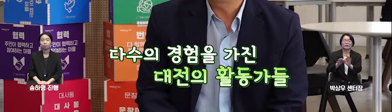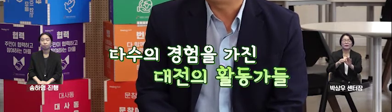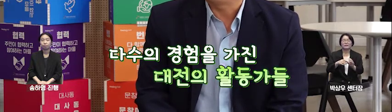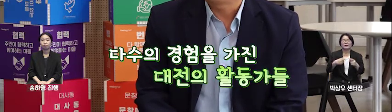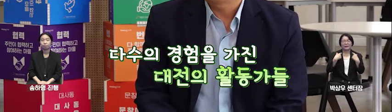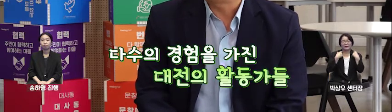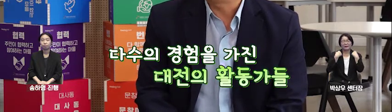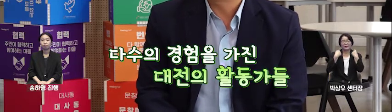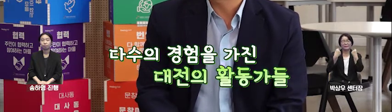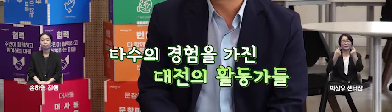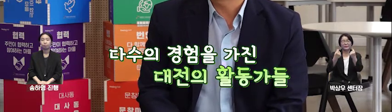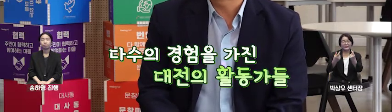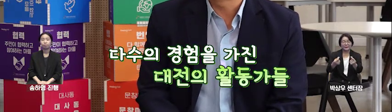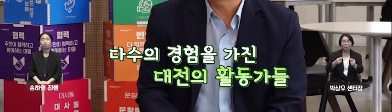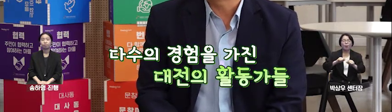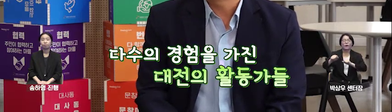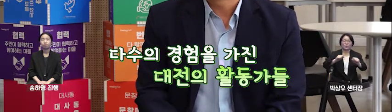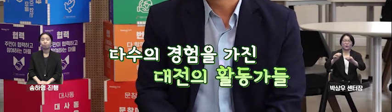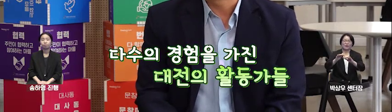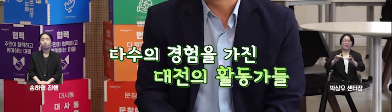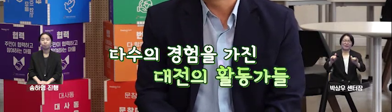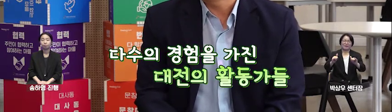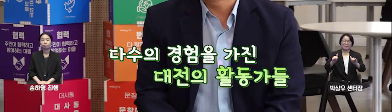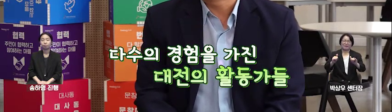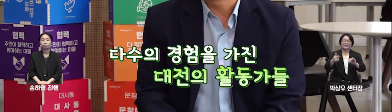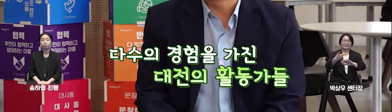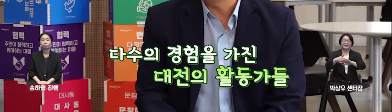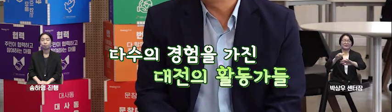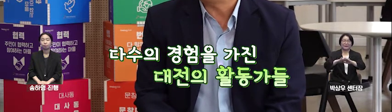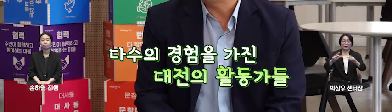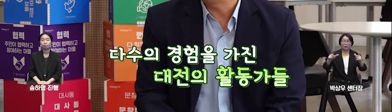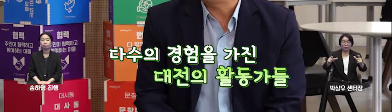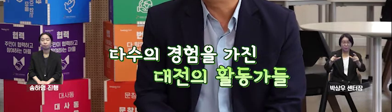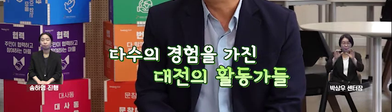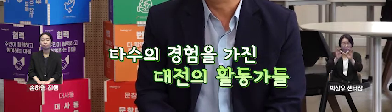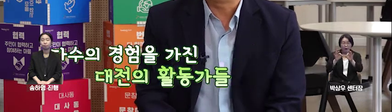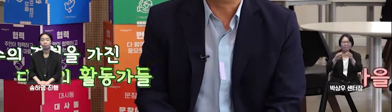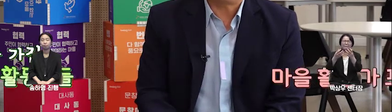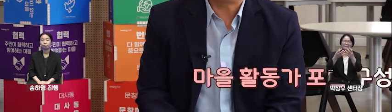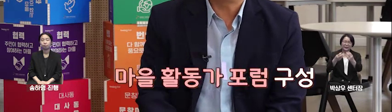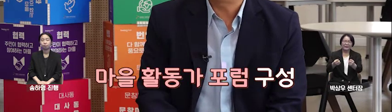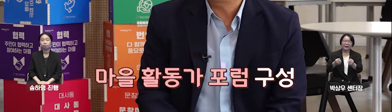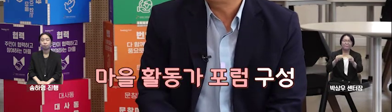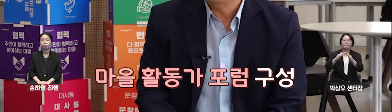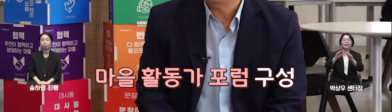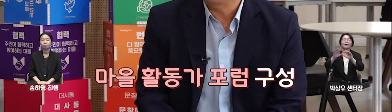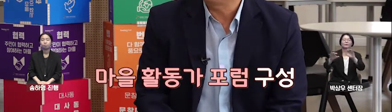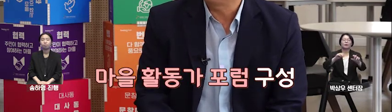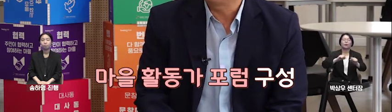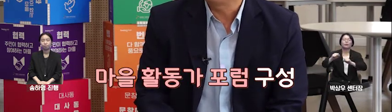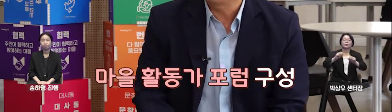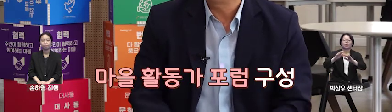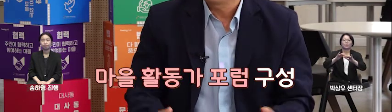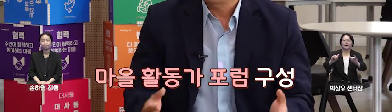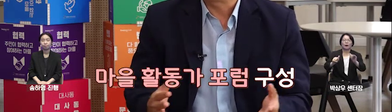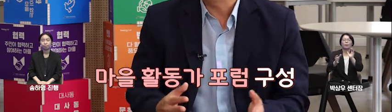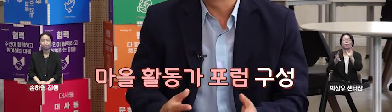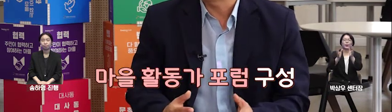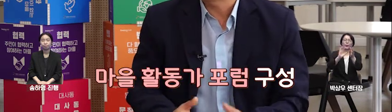쭉 해오셨던 그런 활동가분들이 그 대전에는 굉장히 많습니다. 그분들이 또 마을 활동가 포럼이라는